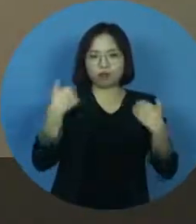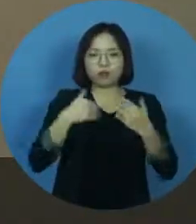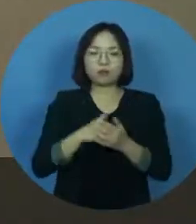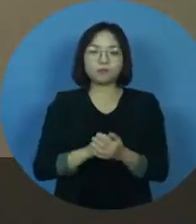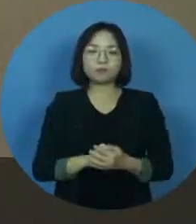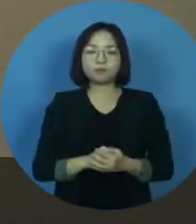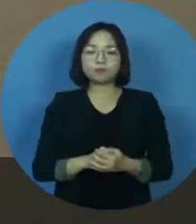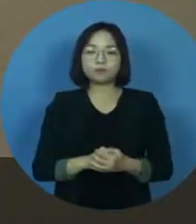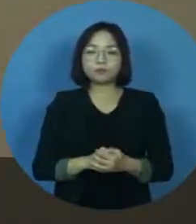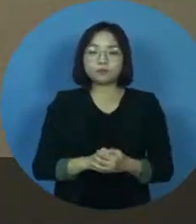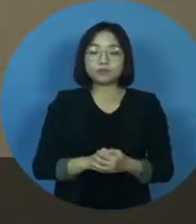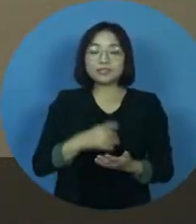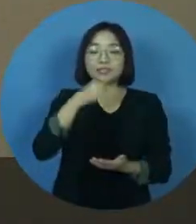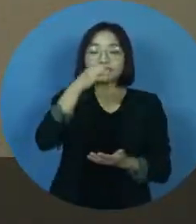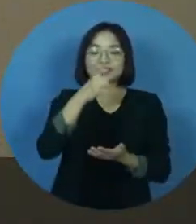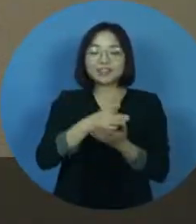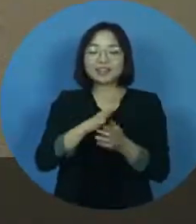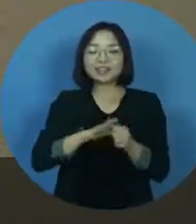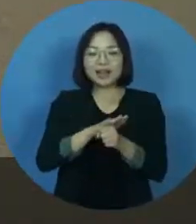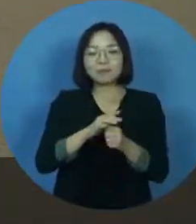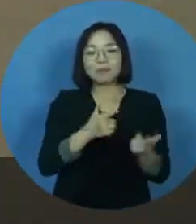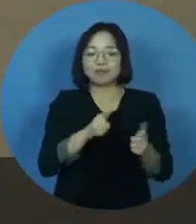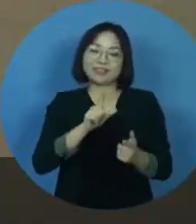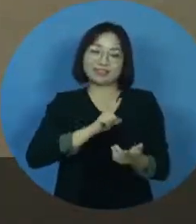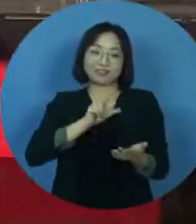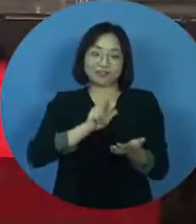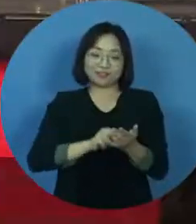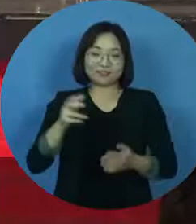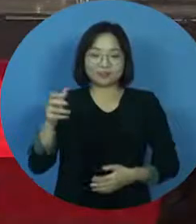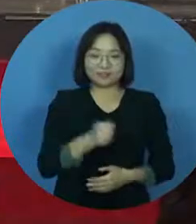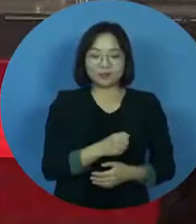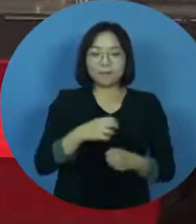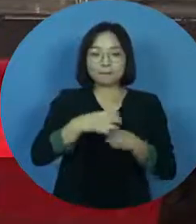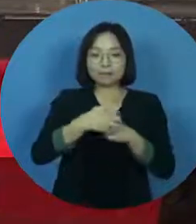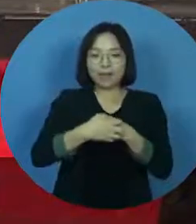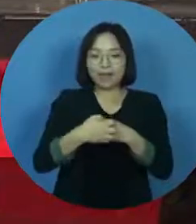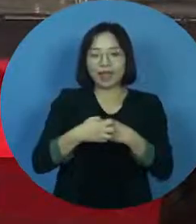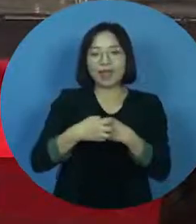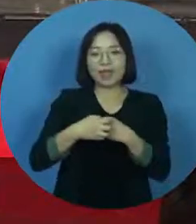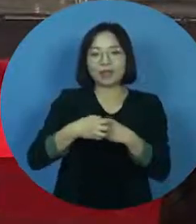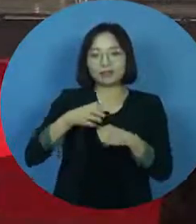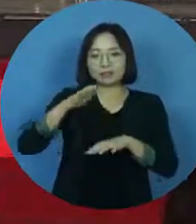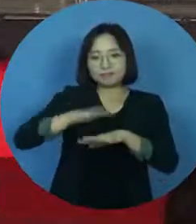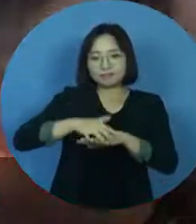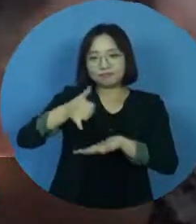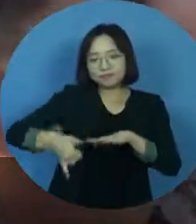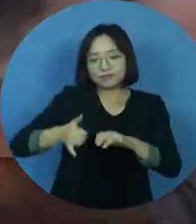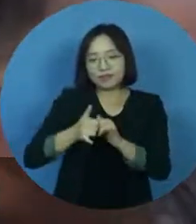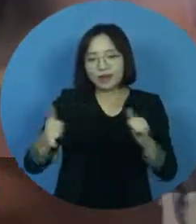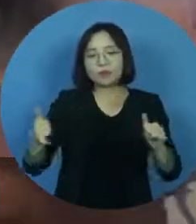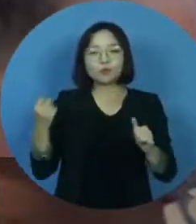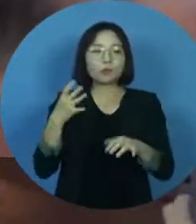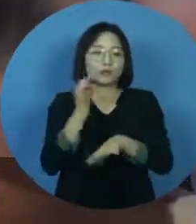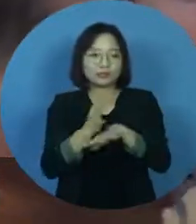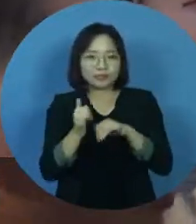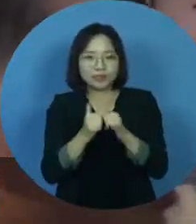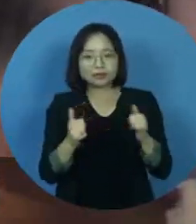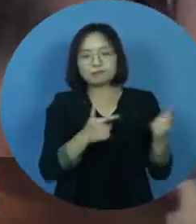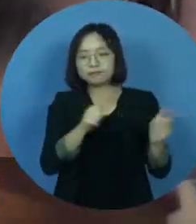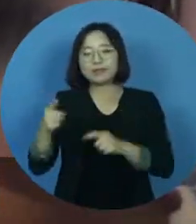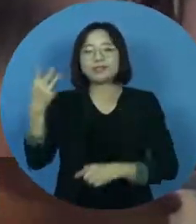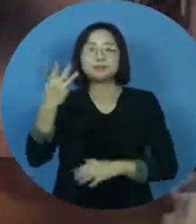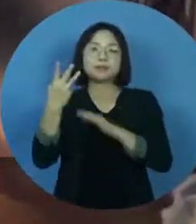성환청년회의소 주관으로 배사랑, 농업사랑, 천안사랑을 주제로 열린 이번 축제에는 배 재배농업인, 지역주민, 소비자